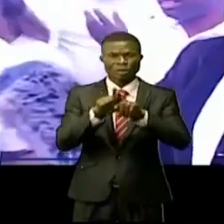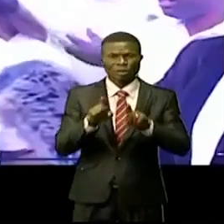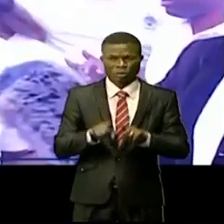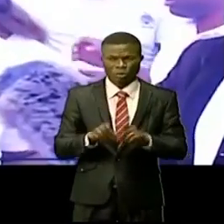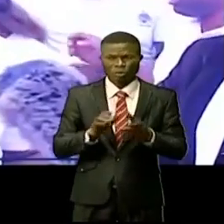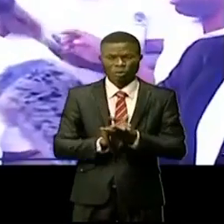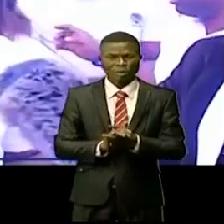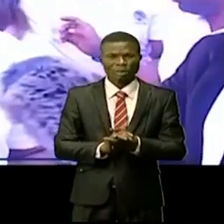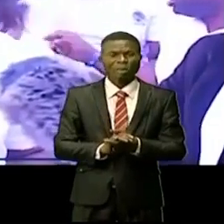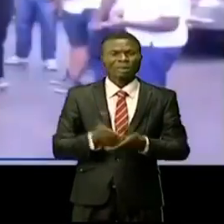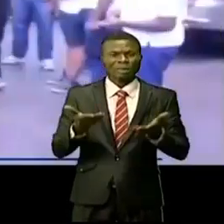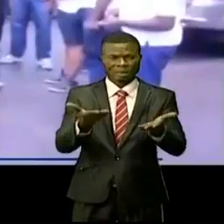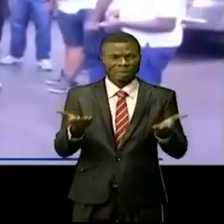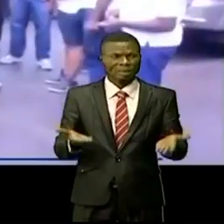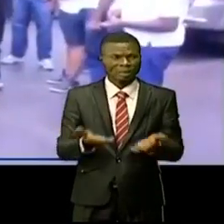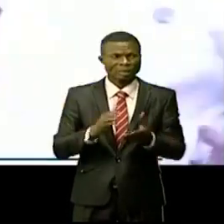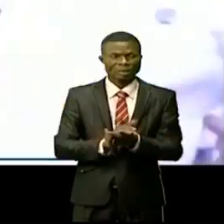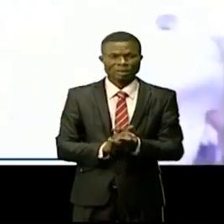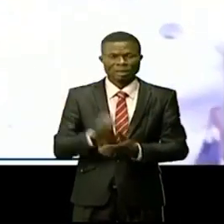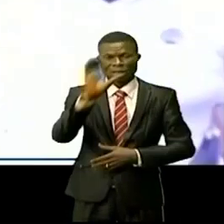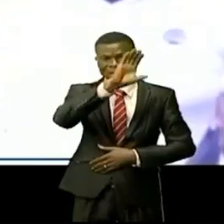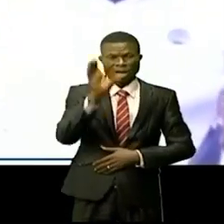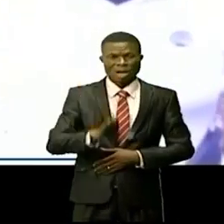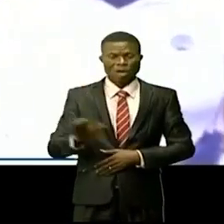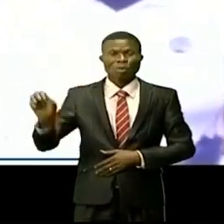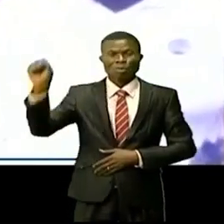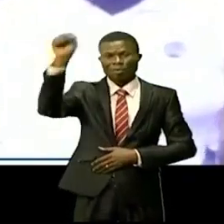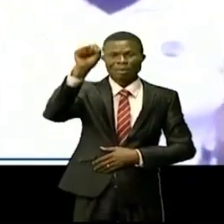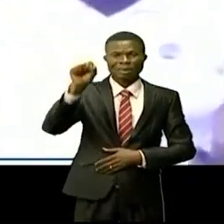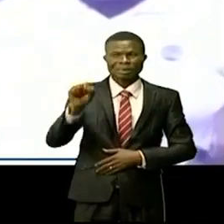de la place, de la commune de Selembao,